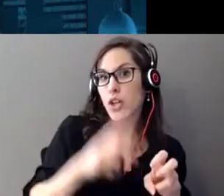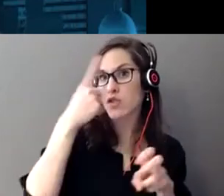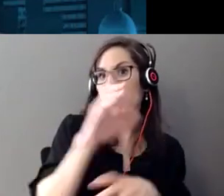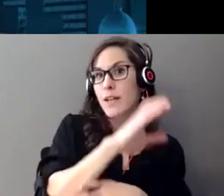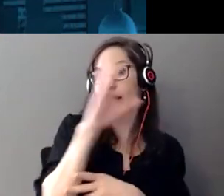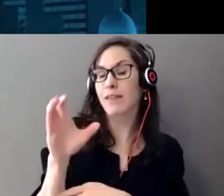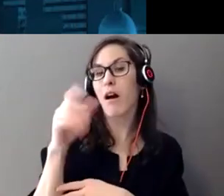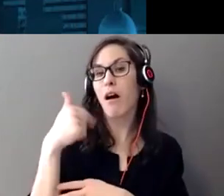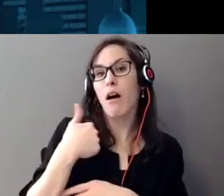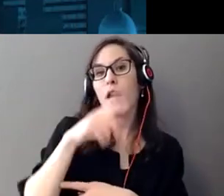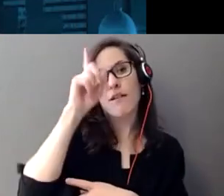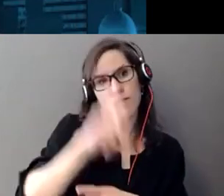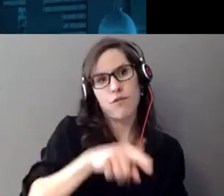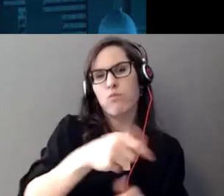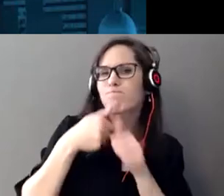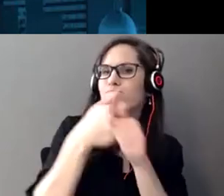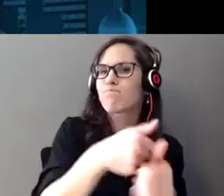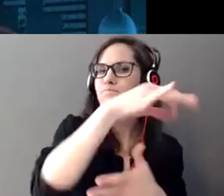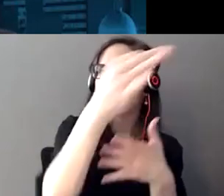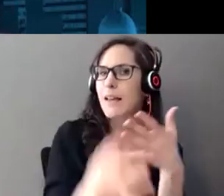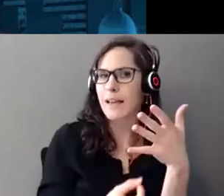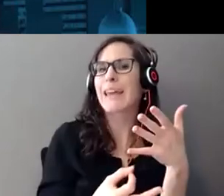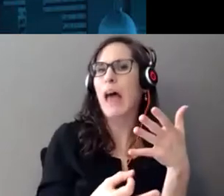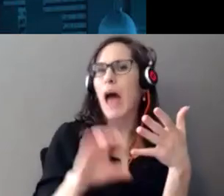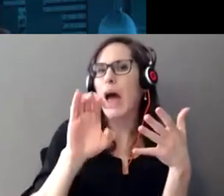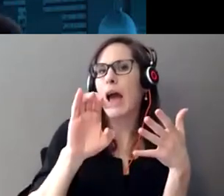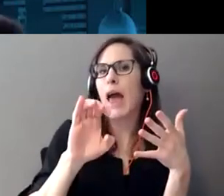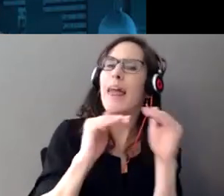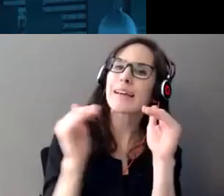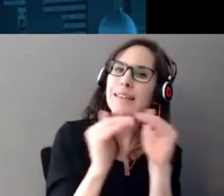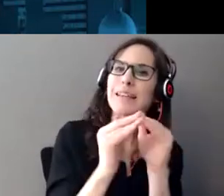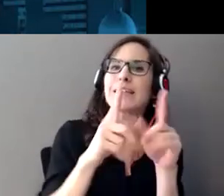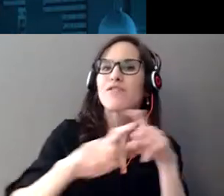les critères équité, diversité, inclusion donc ça ça a vraiment forcé